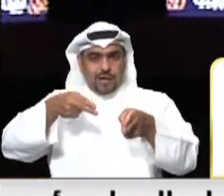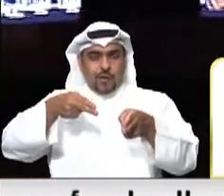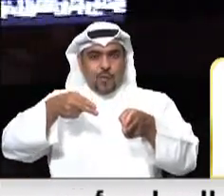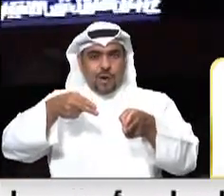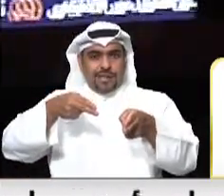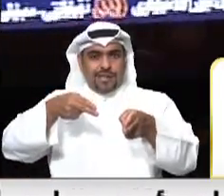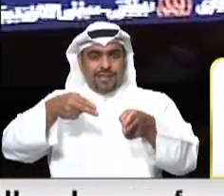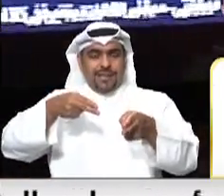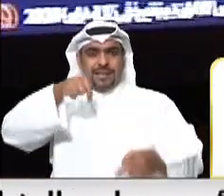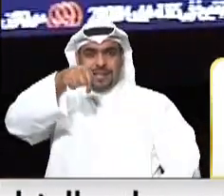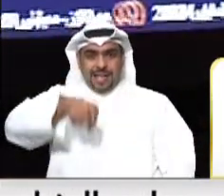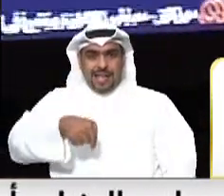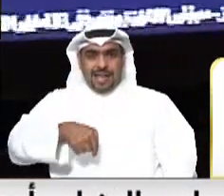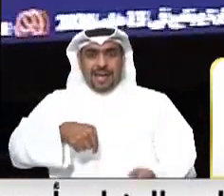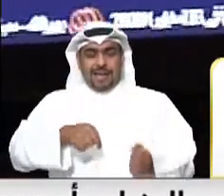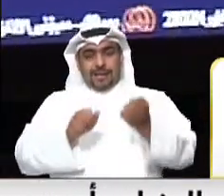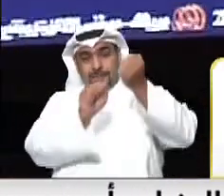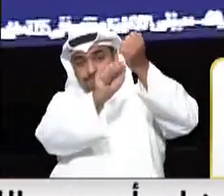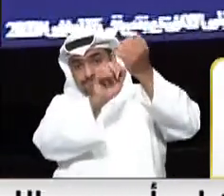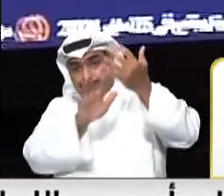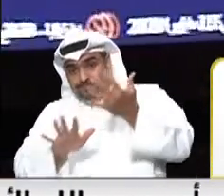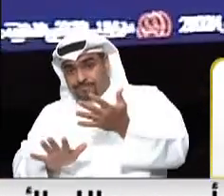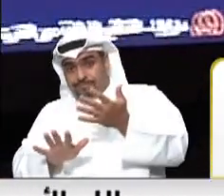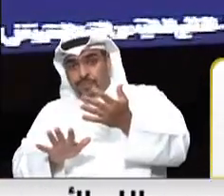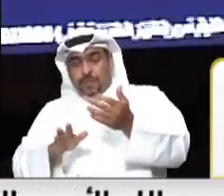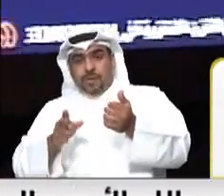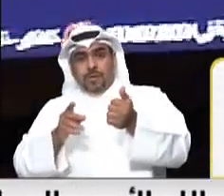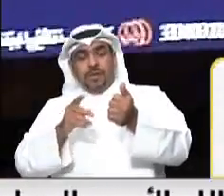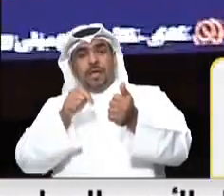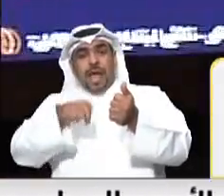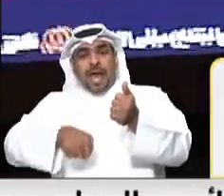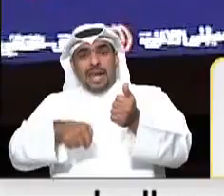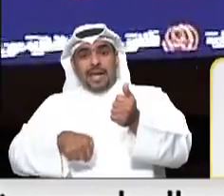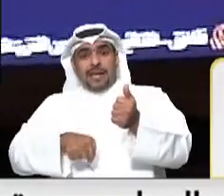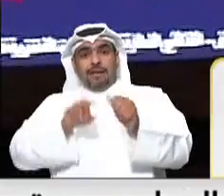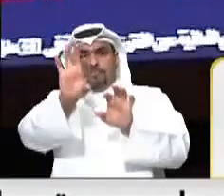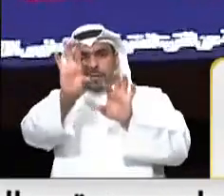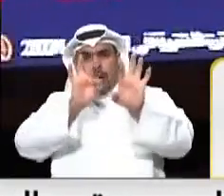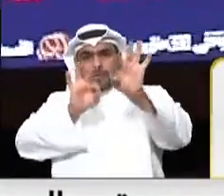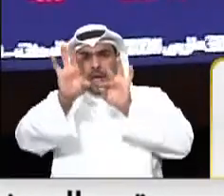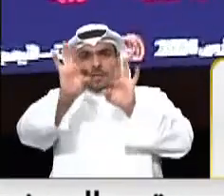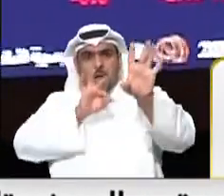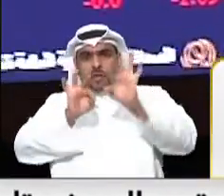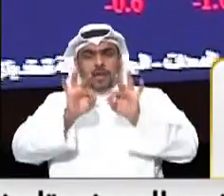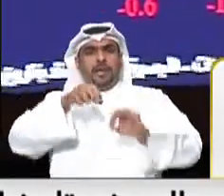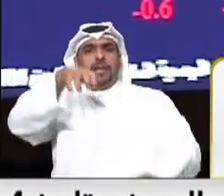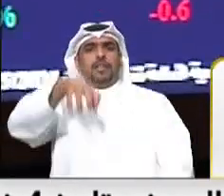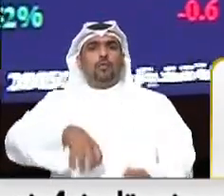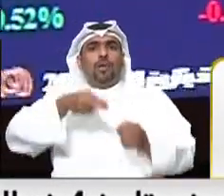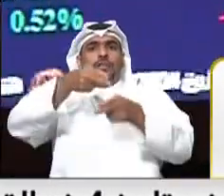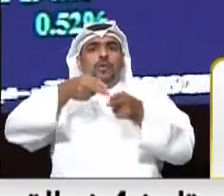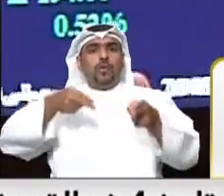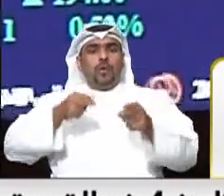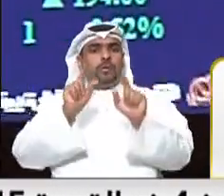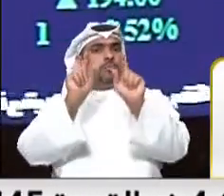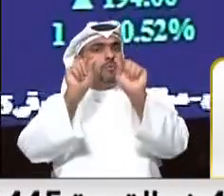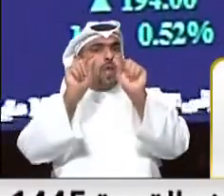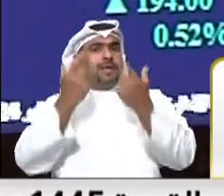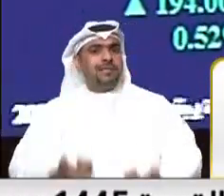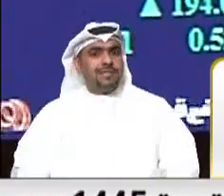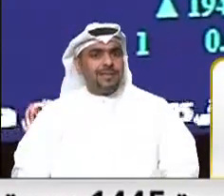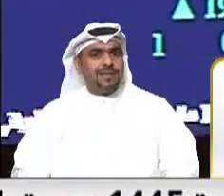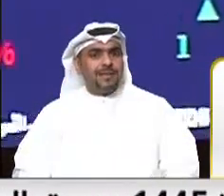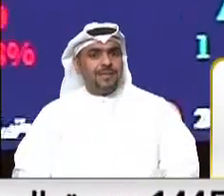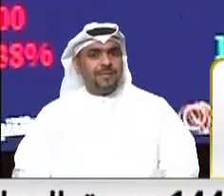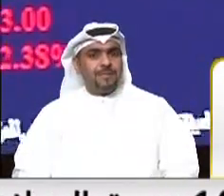الناشئة العالمية، أيضا القطاع المصرفي القوي، أيضا هناك العديد